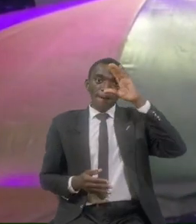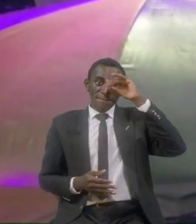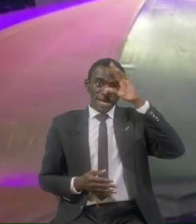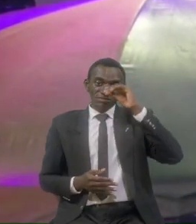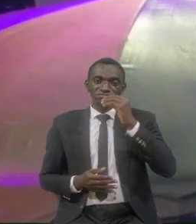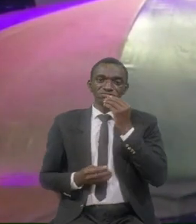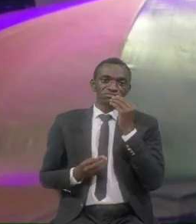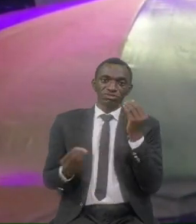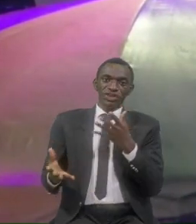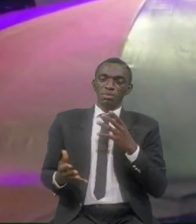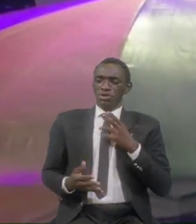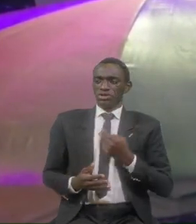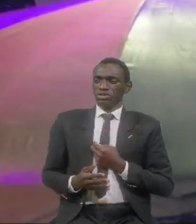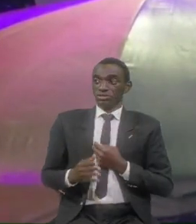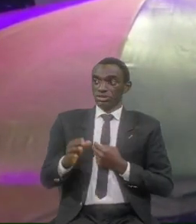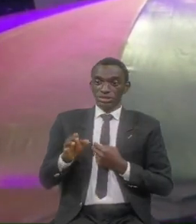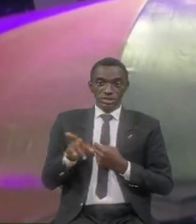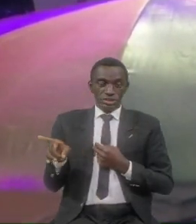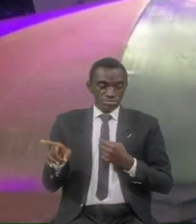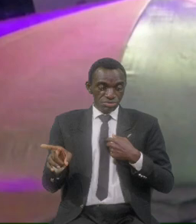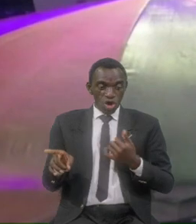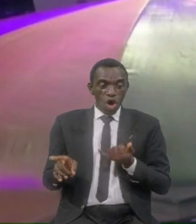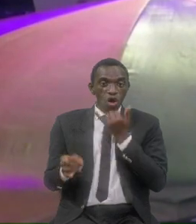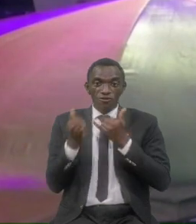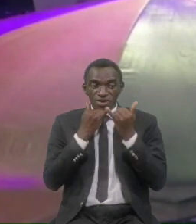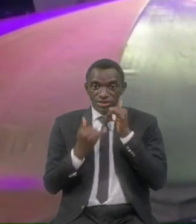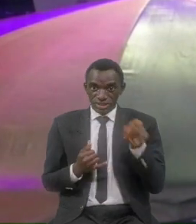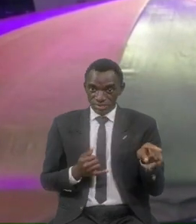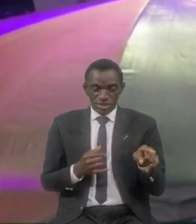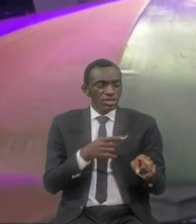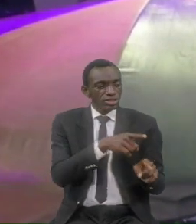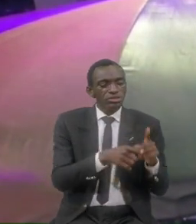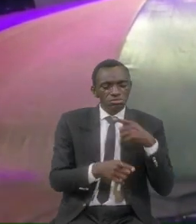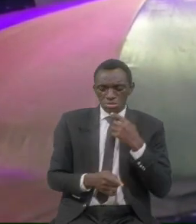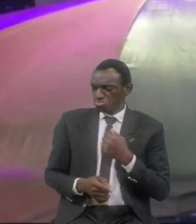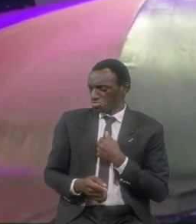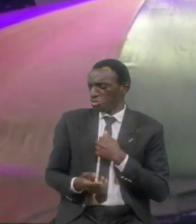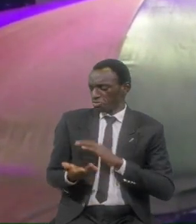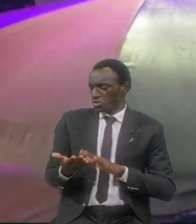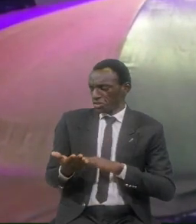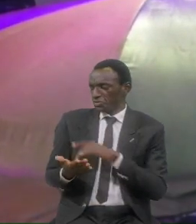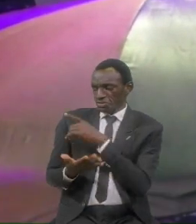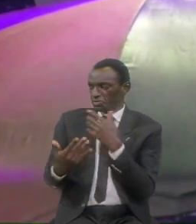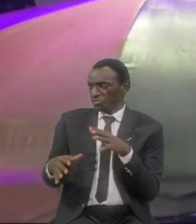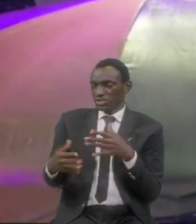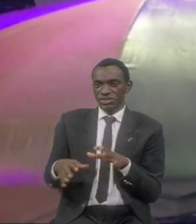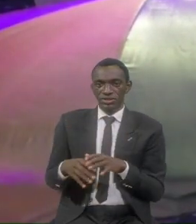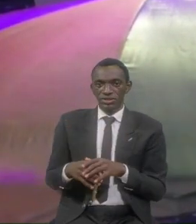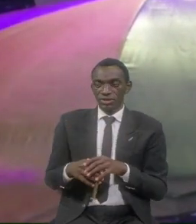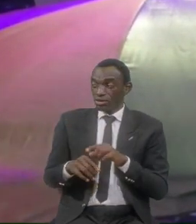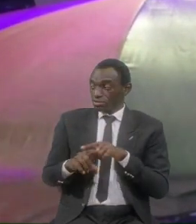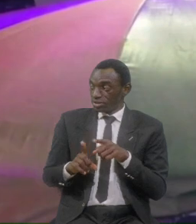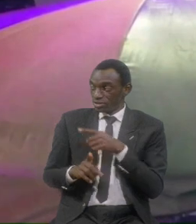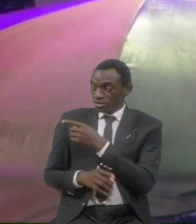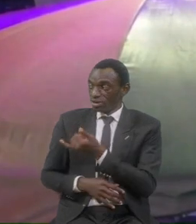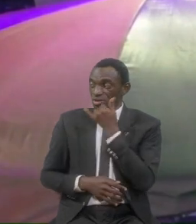I forgive you. Usay ato masabtan inunda sa tao gipasaylo ta naka. But what you did wrong is still in his brain,